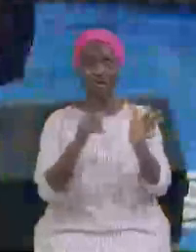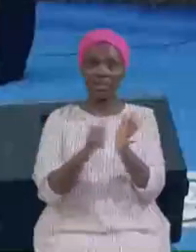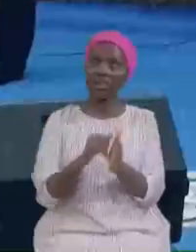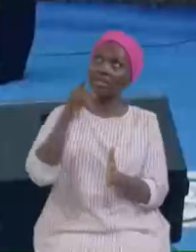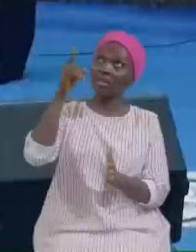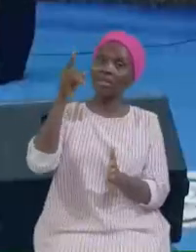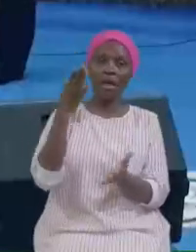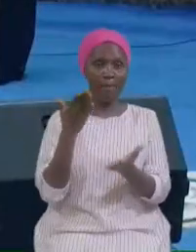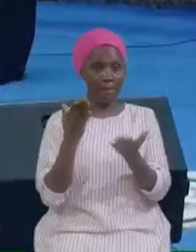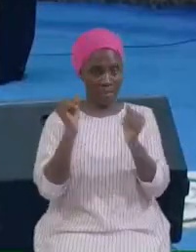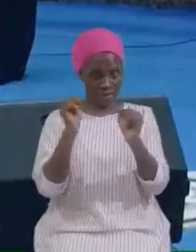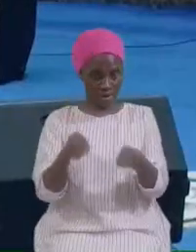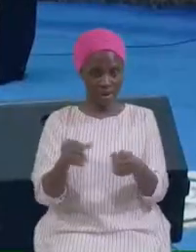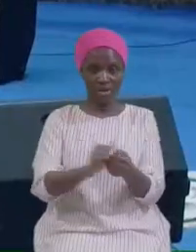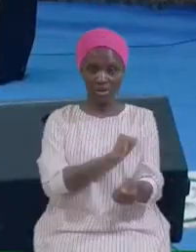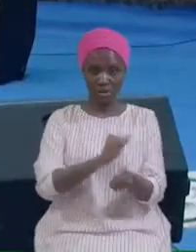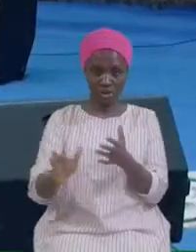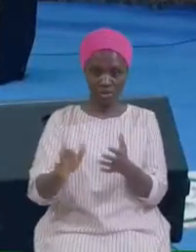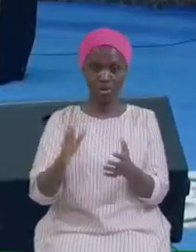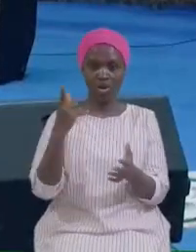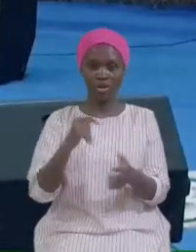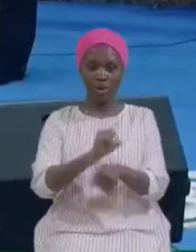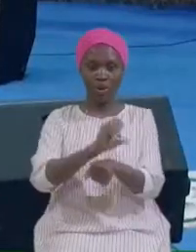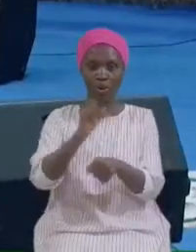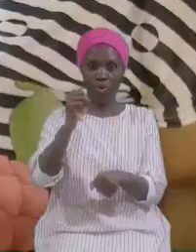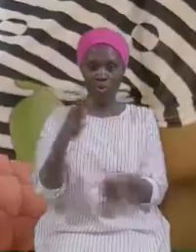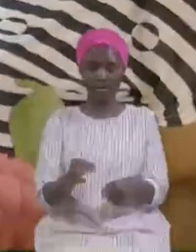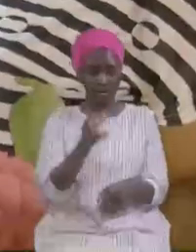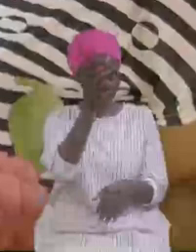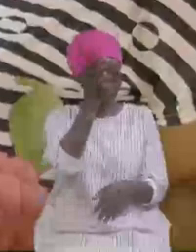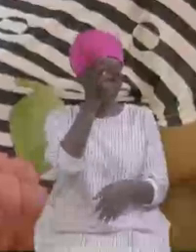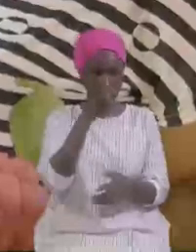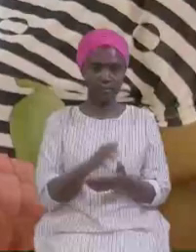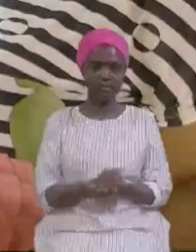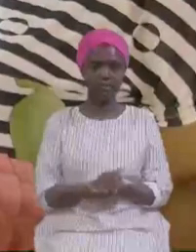de détruire les œuvres du diable.